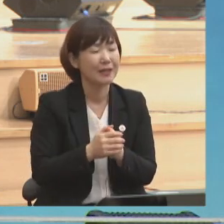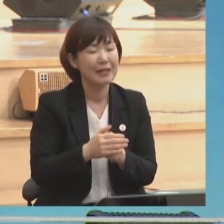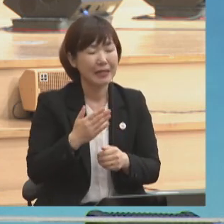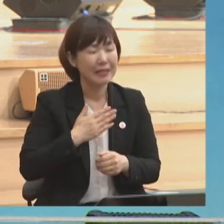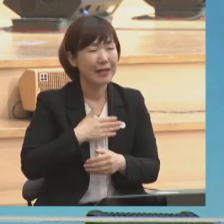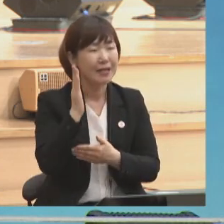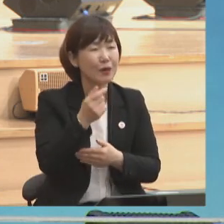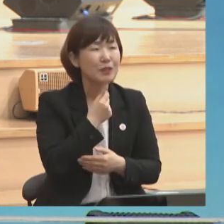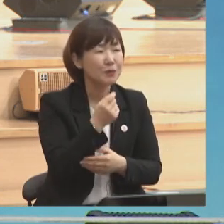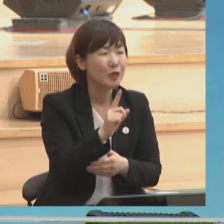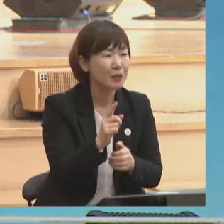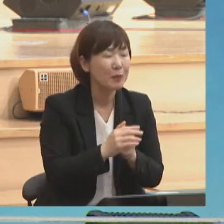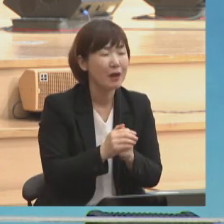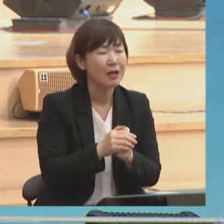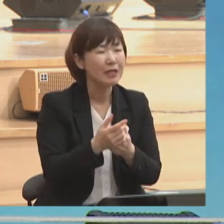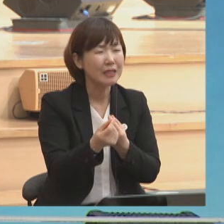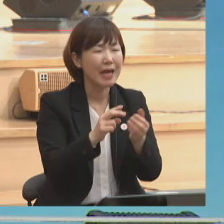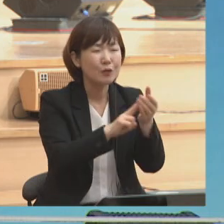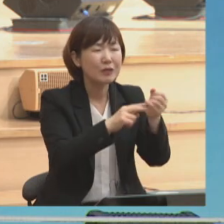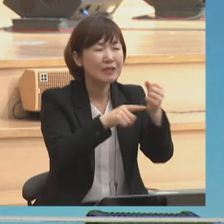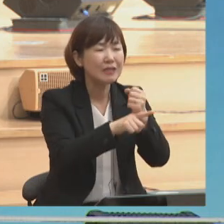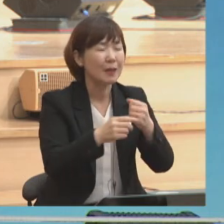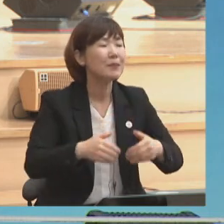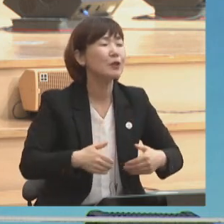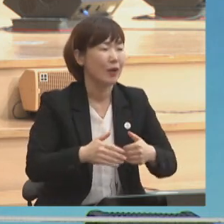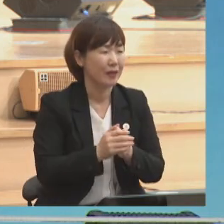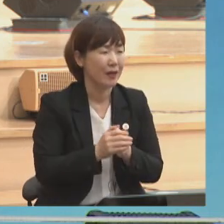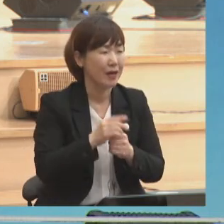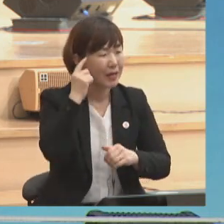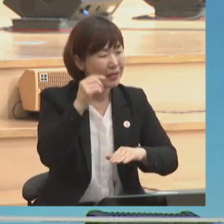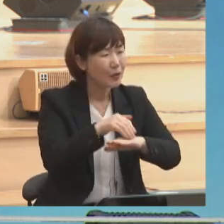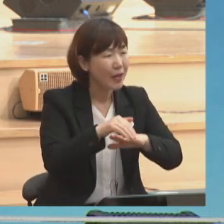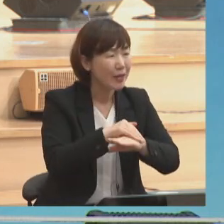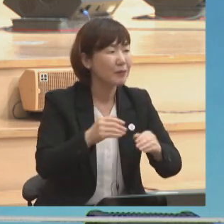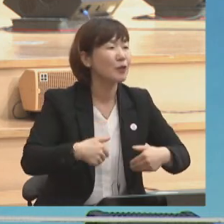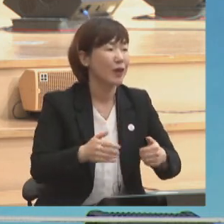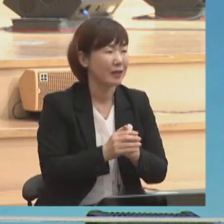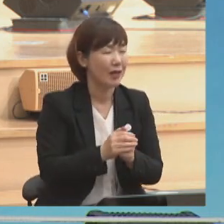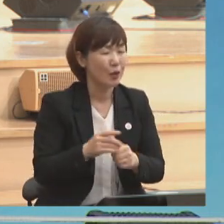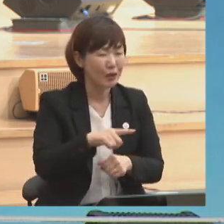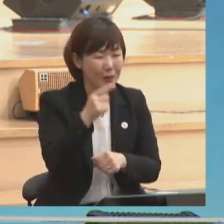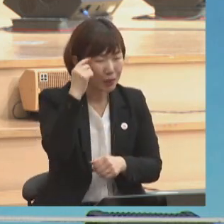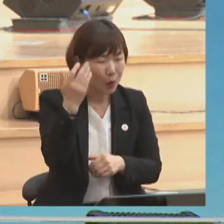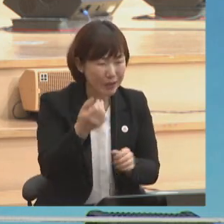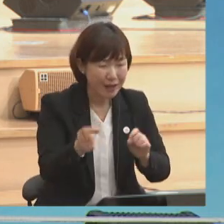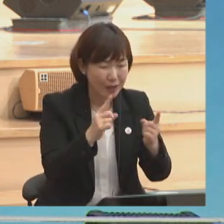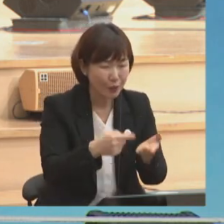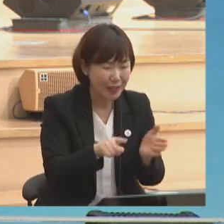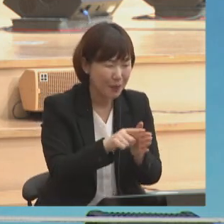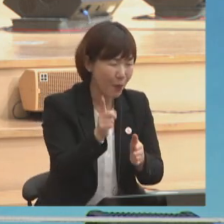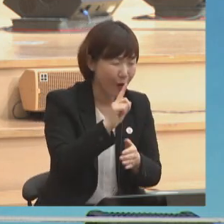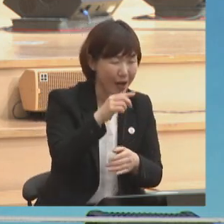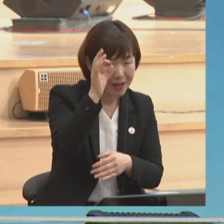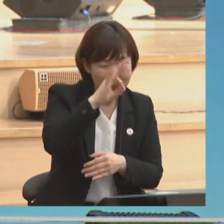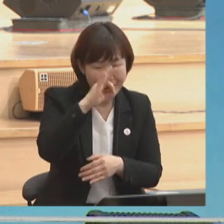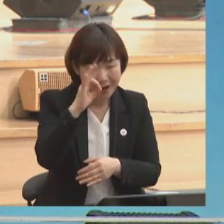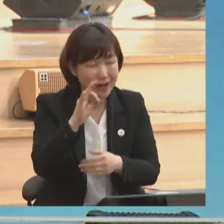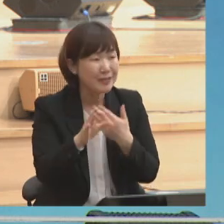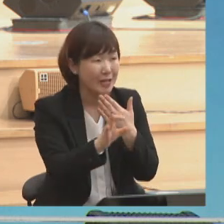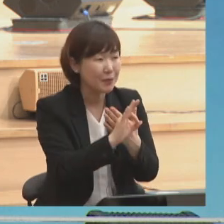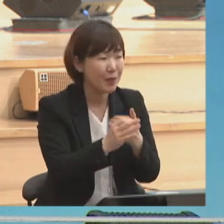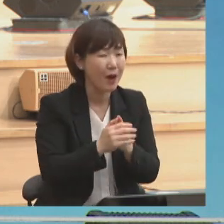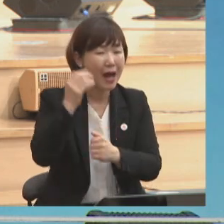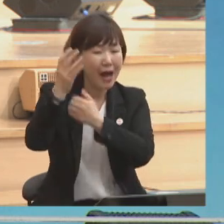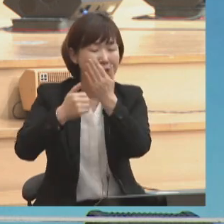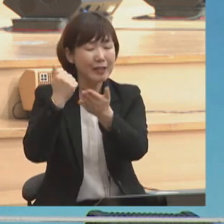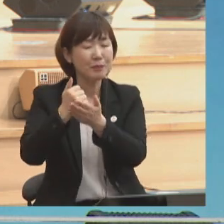중요해요. 이렇게 우리가 마음을 먹으면 주님께서 건지고자 원하는, 살리려고 원하는 사람들 누구에게